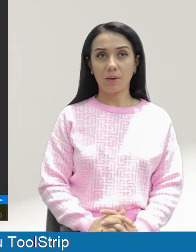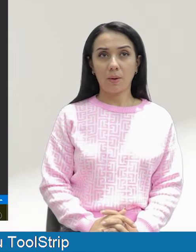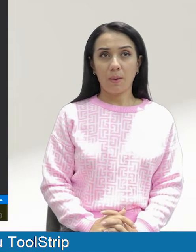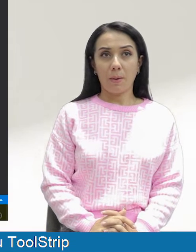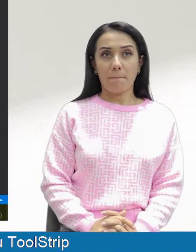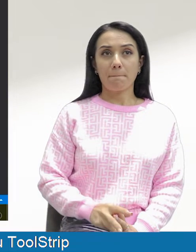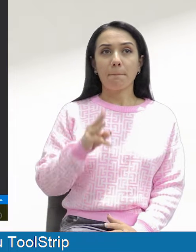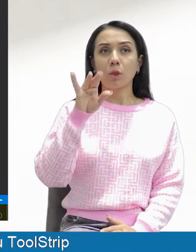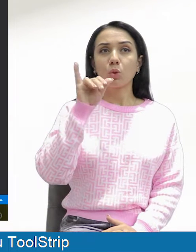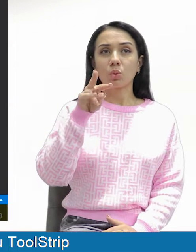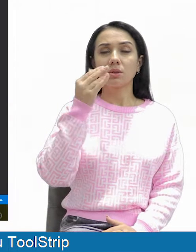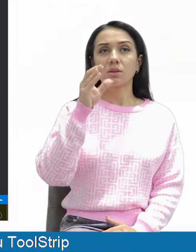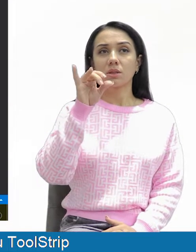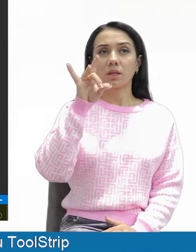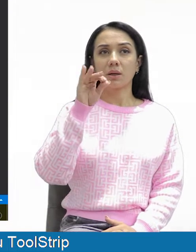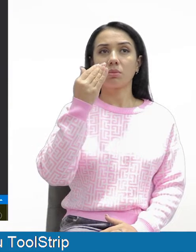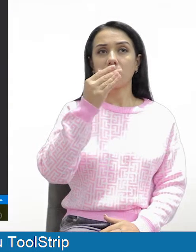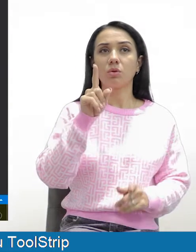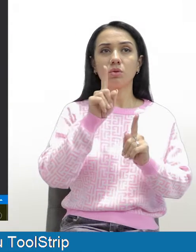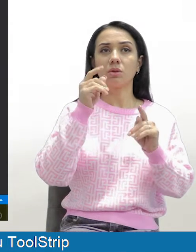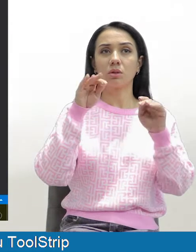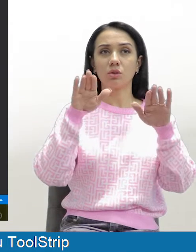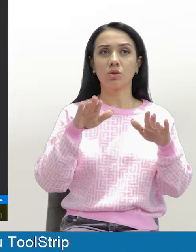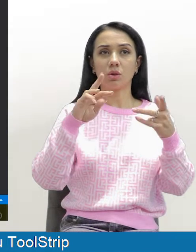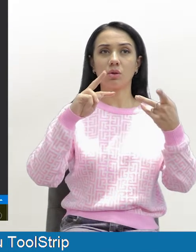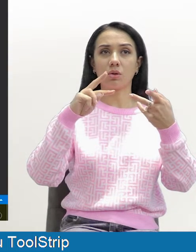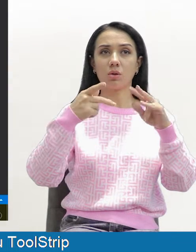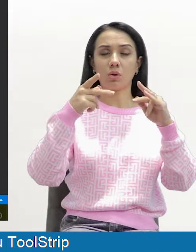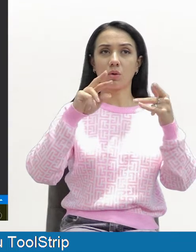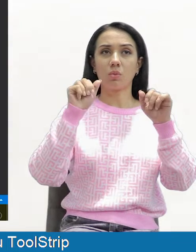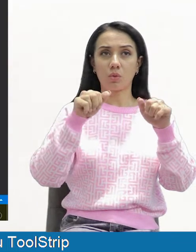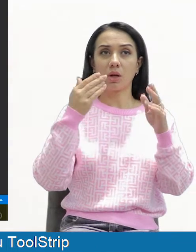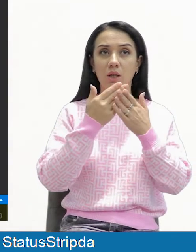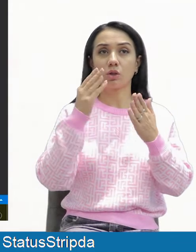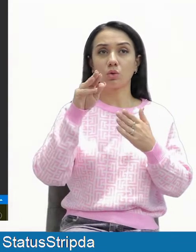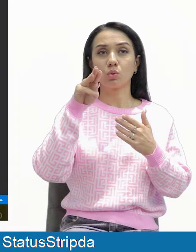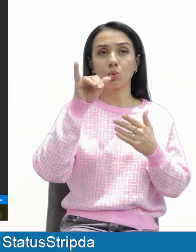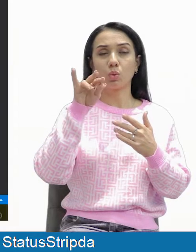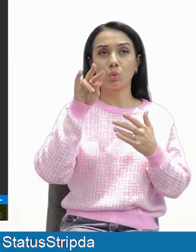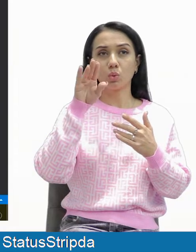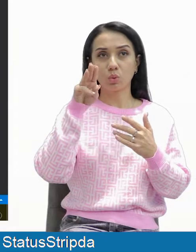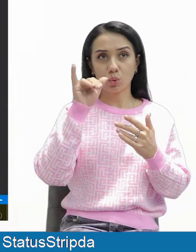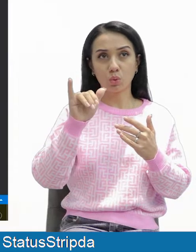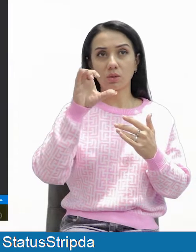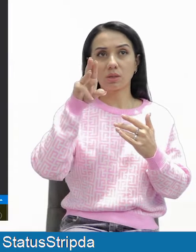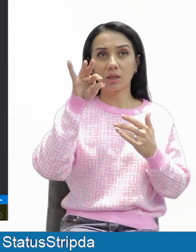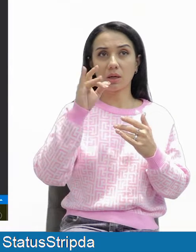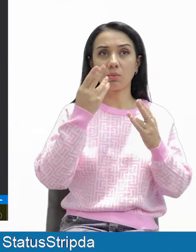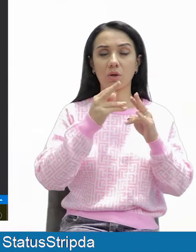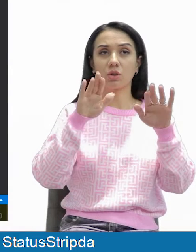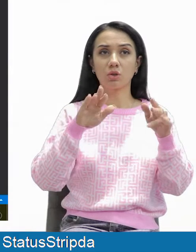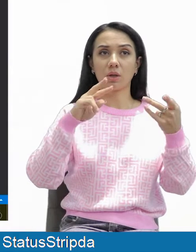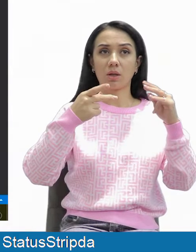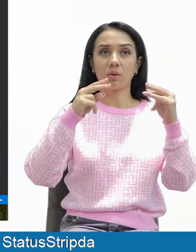Yo'q, bu tool strip ekan. Sabab mana joylarni almashtirib bo'lyapti. Bu bo'lsa tool strip container bo'limida joylashganligi uchun joyini